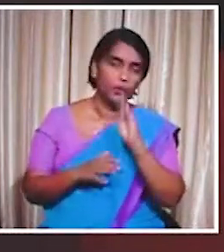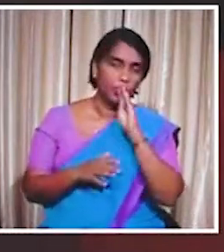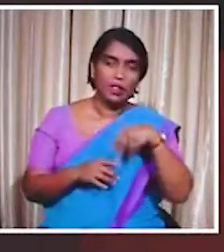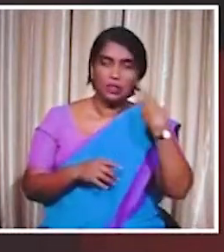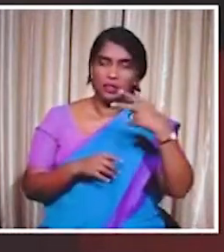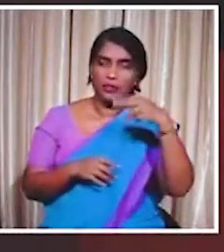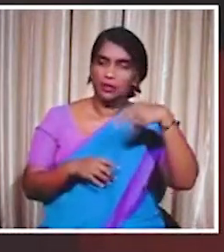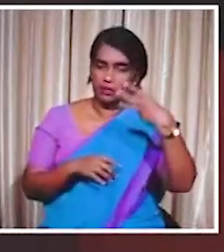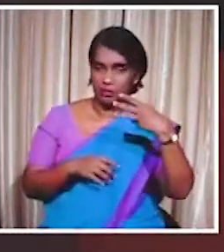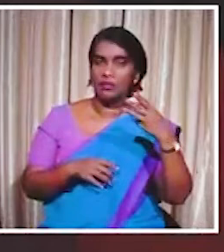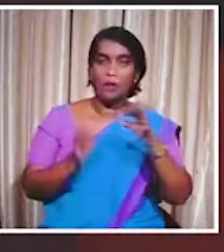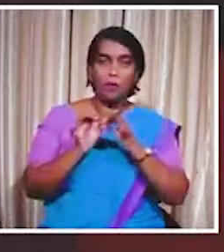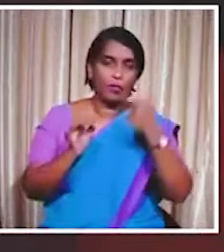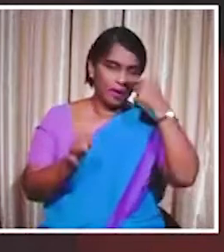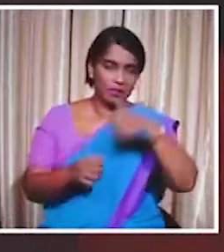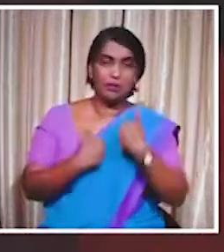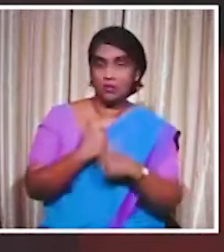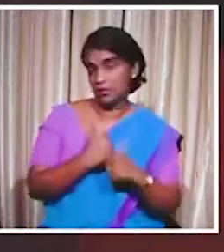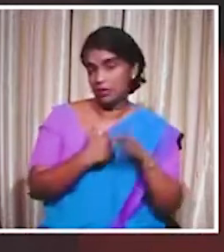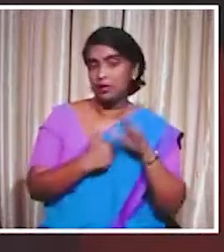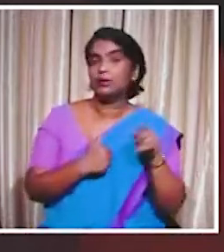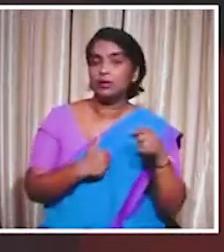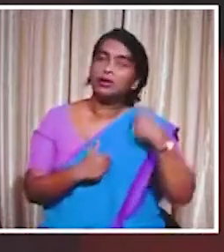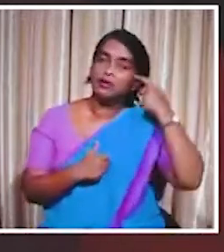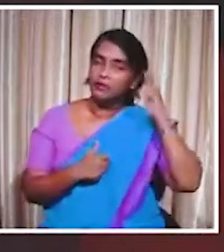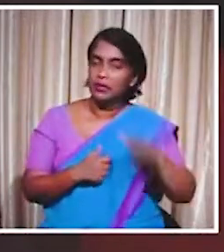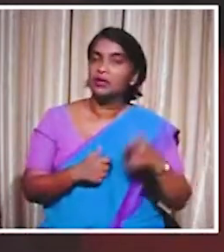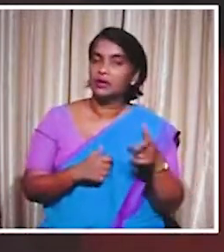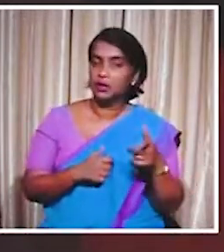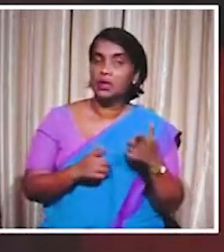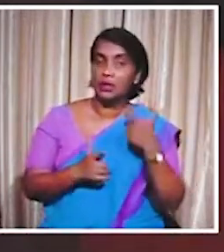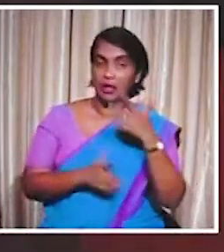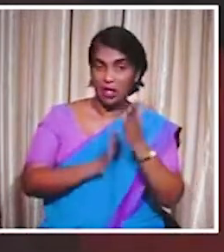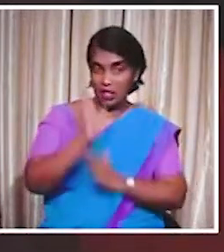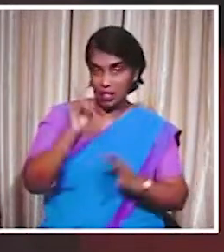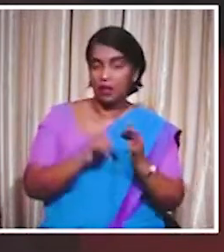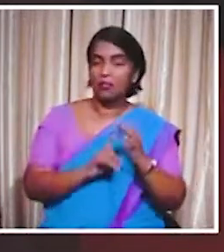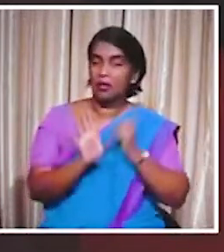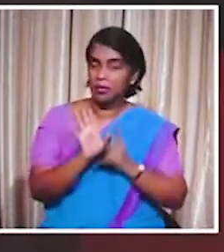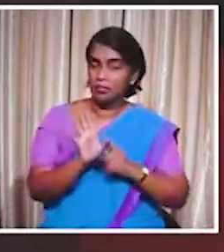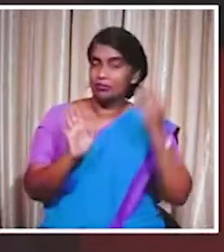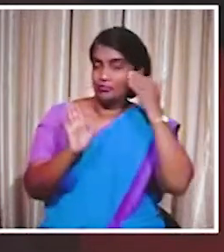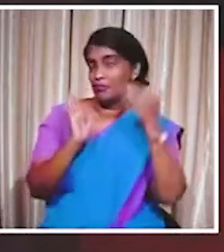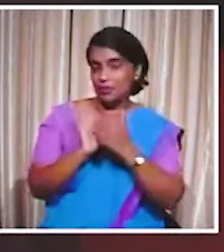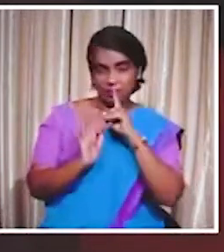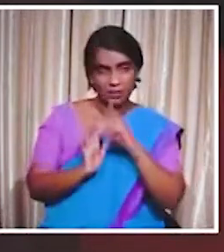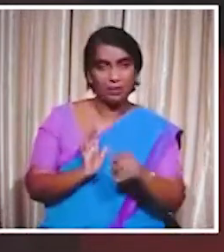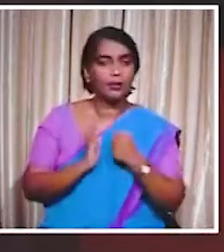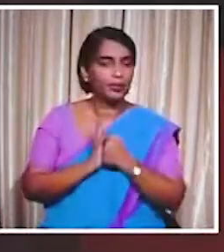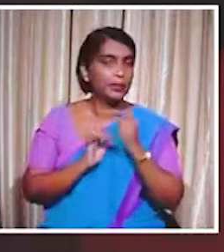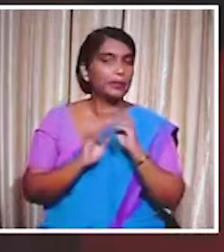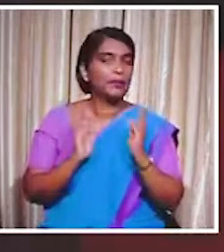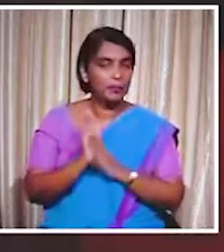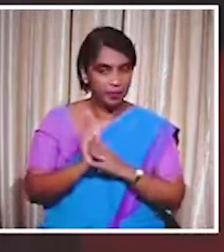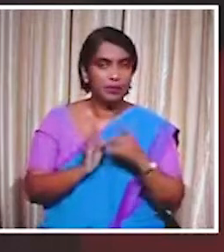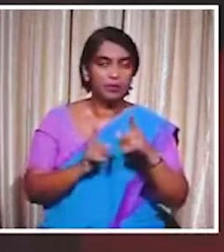2ක් 3ක් යනවා භූමිතෙල් නිෂ්පාදනය වෙන්න. අපි විශ්වාස කරනවා, අපි දීවර ඇමතුමත් මේ පිළිබඳ නිරන්තරයෙන් අවධානය යොමු කරනවා. ගරු අග්‍රාමාත්‍යතුමත්